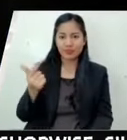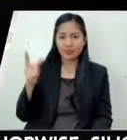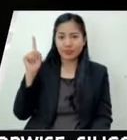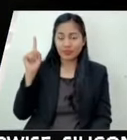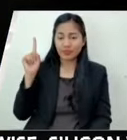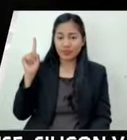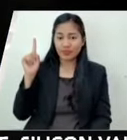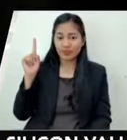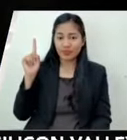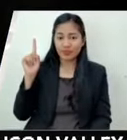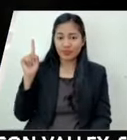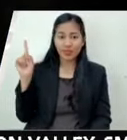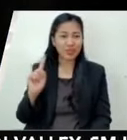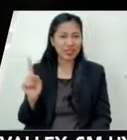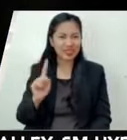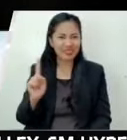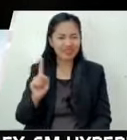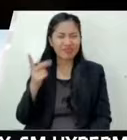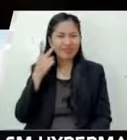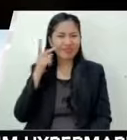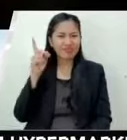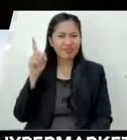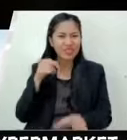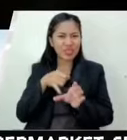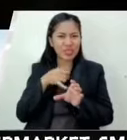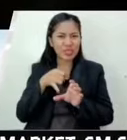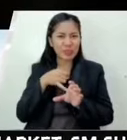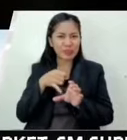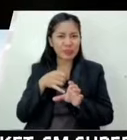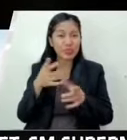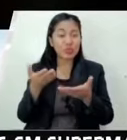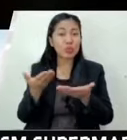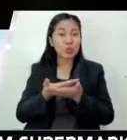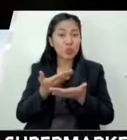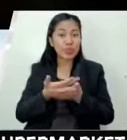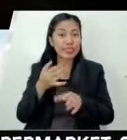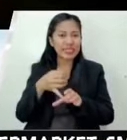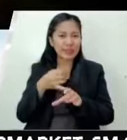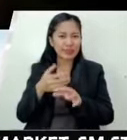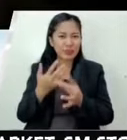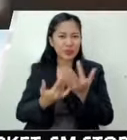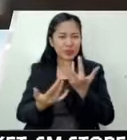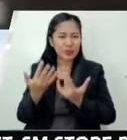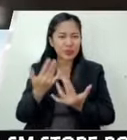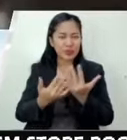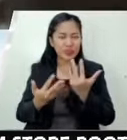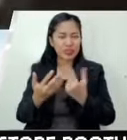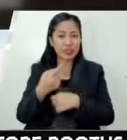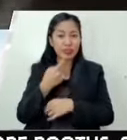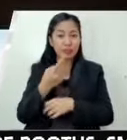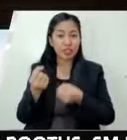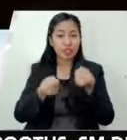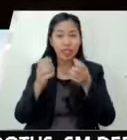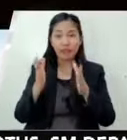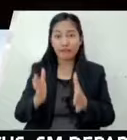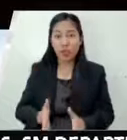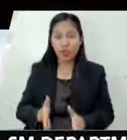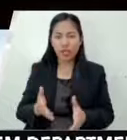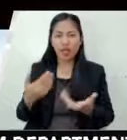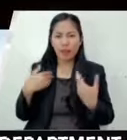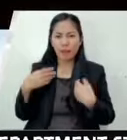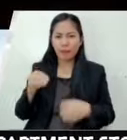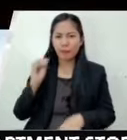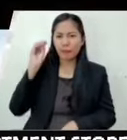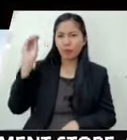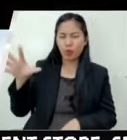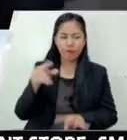Di na mapapakinabangan pa ang modern jeepney ito na ayon sa driver at mga pasahero ay sinilaban ng apat na nakabonet gamit